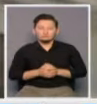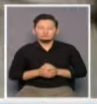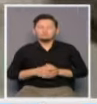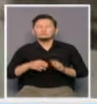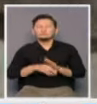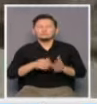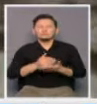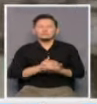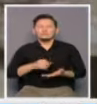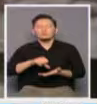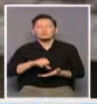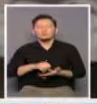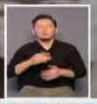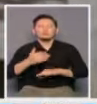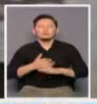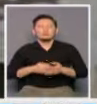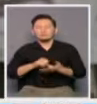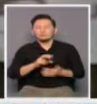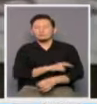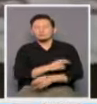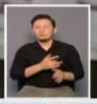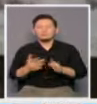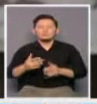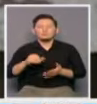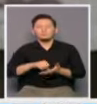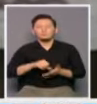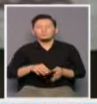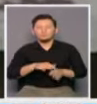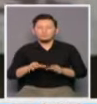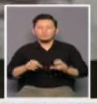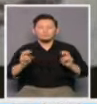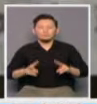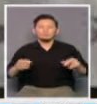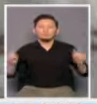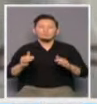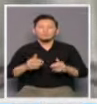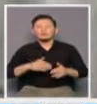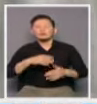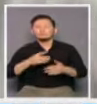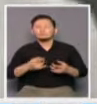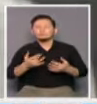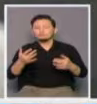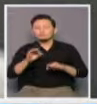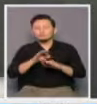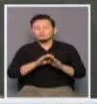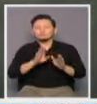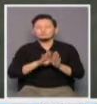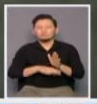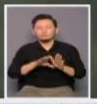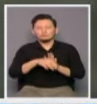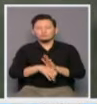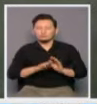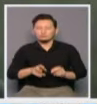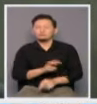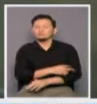Обряд обрезания полезен с медицинской точки зрения, потому что удаление крайней плоти препятствует появлению различных заболеваний. Но все же